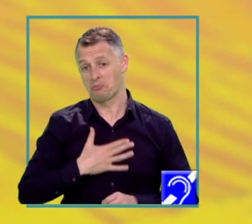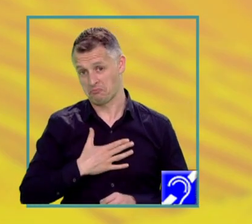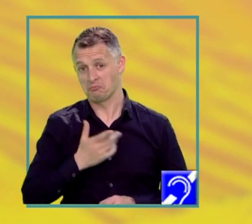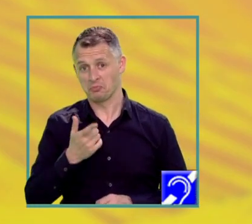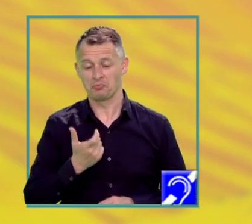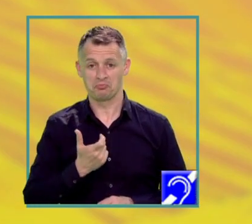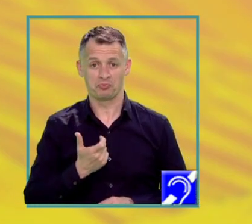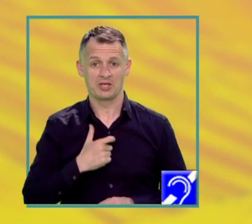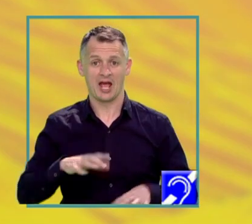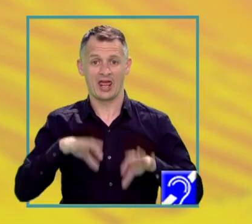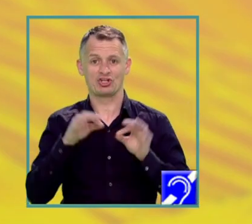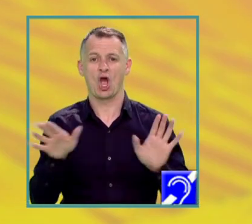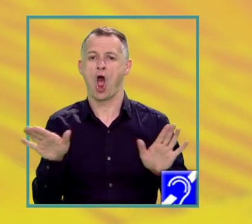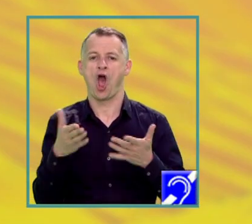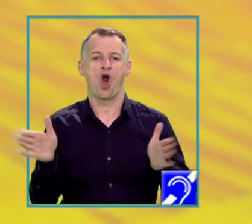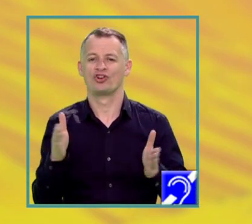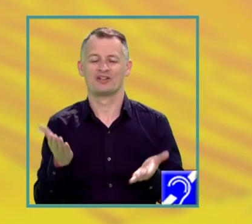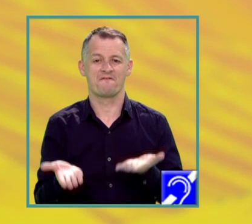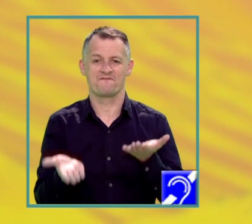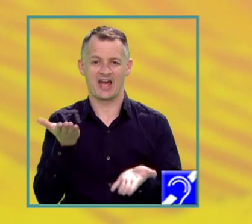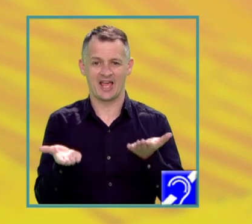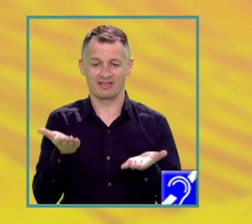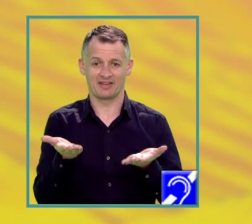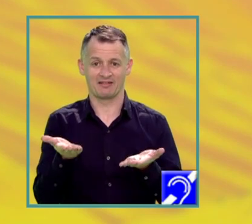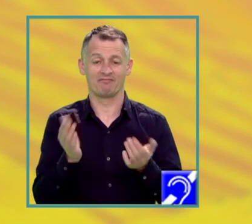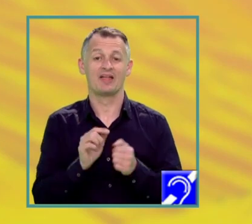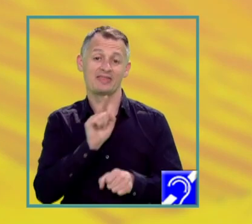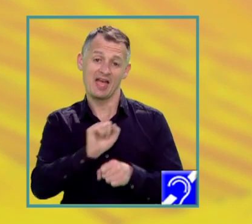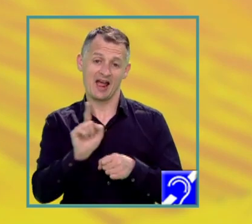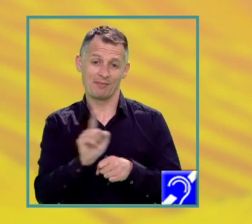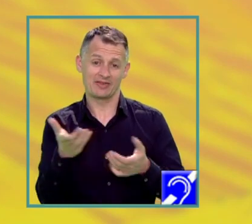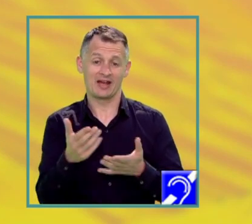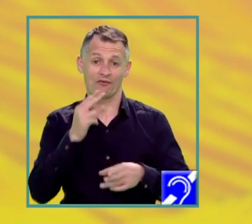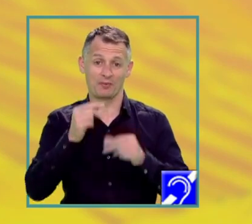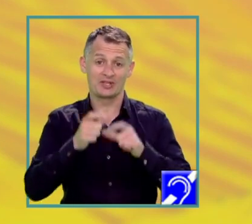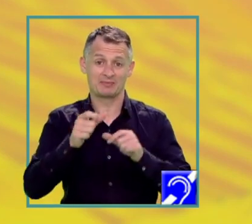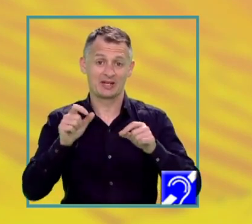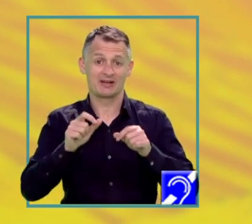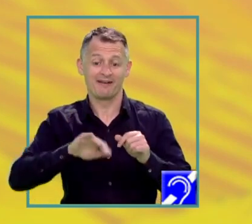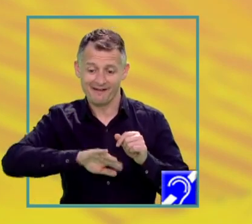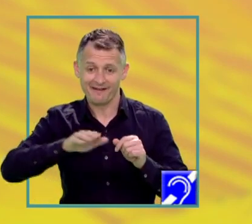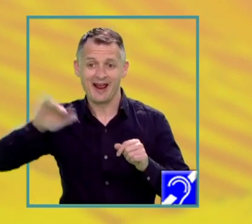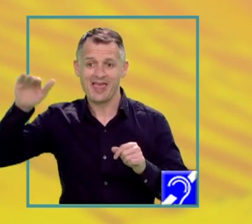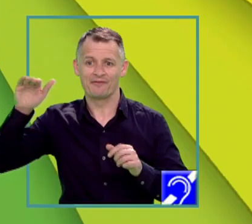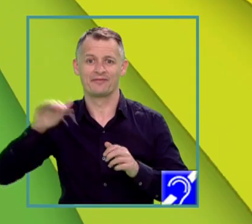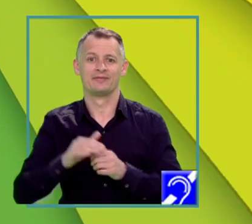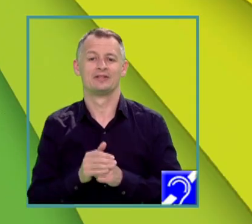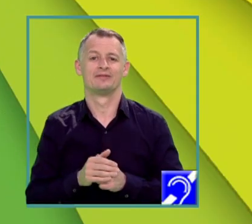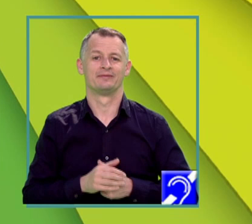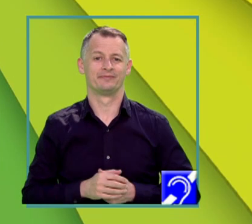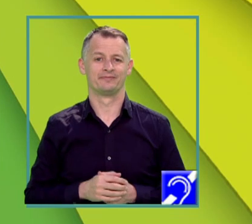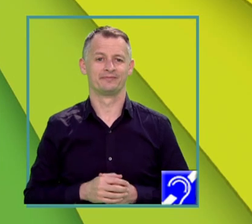orice variantă de element care se referă la relief care voi este vouă mai confortabil